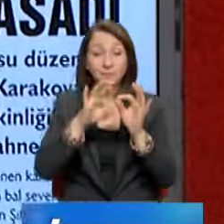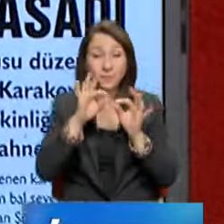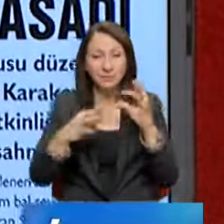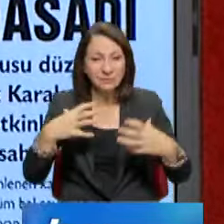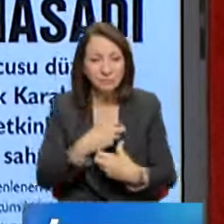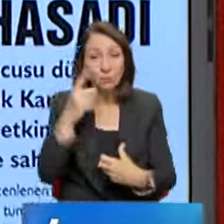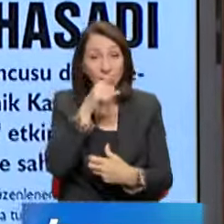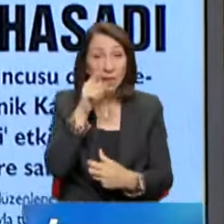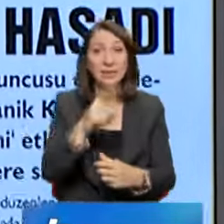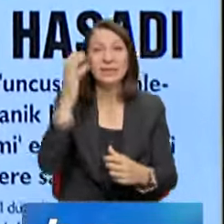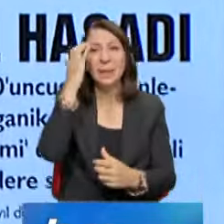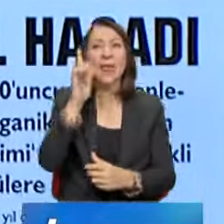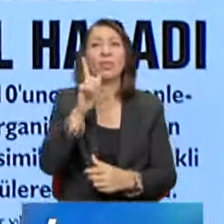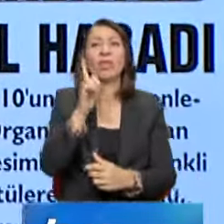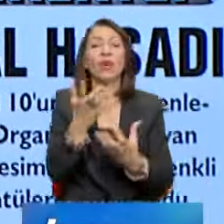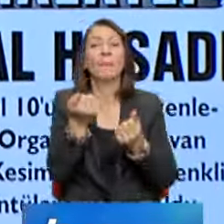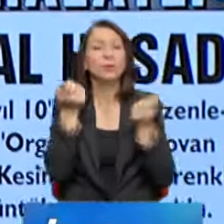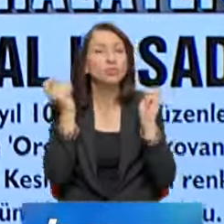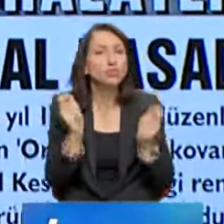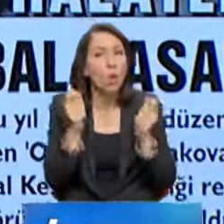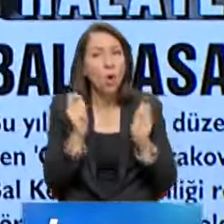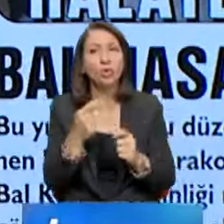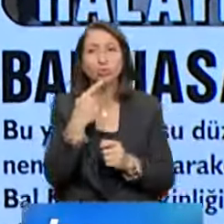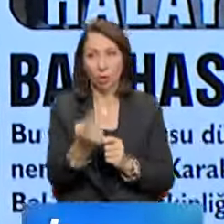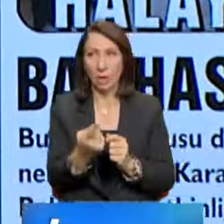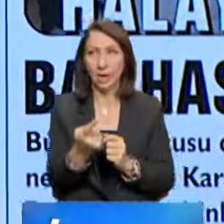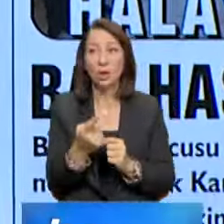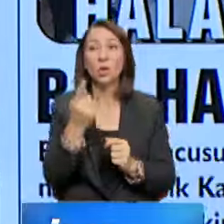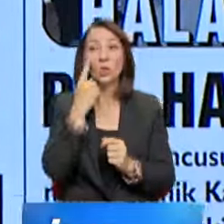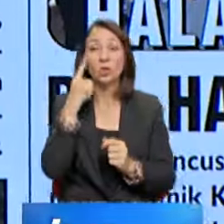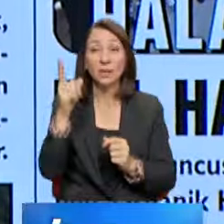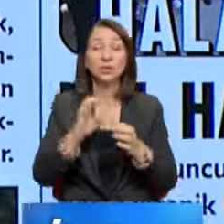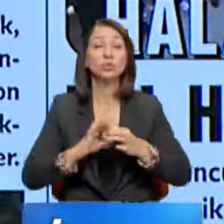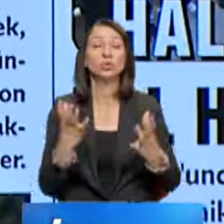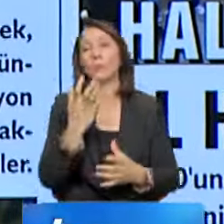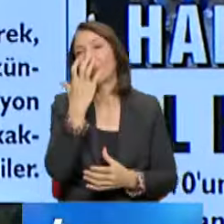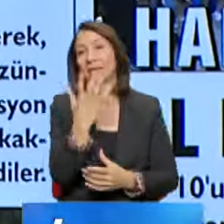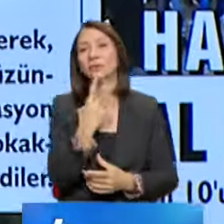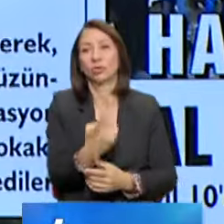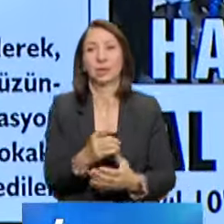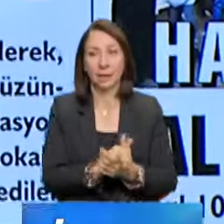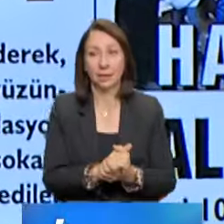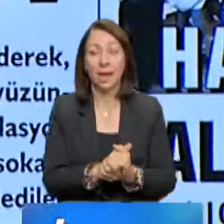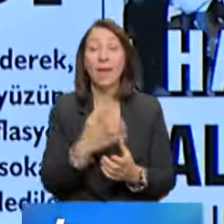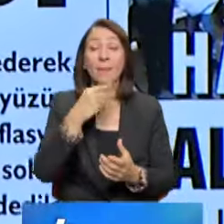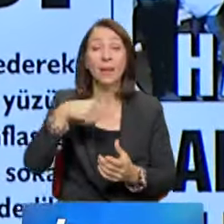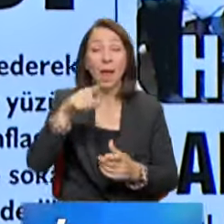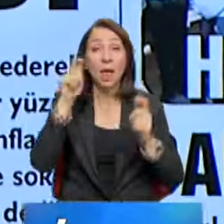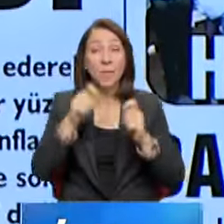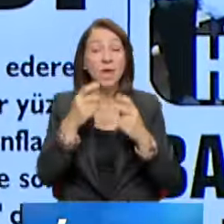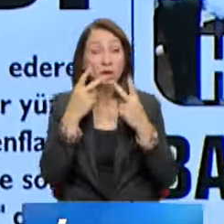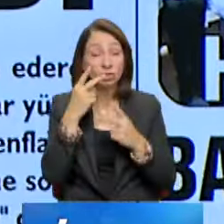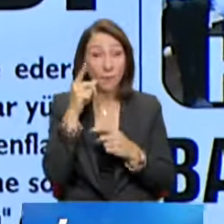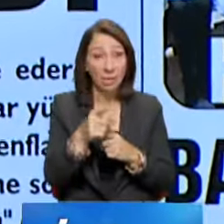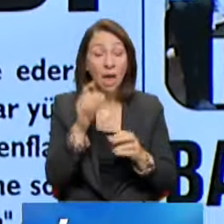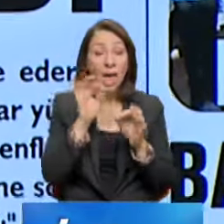sıkıntılar nedeniyle temel ihtiyaçlarını karşılamakta güçlük çektiklerini ifade ederek hükümetten çözüm beklediklerini dile getirdiler. Emekliler yaptıkları